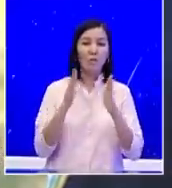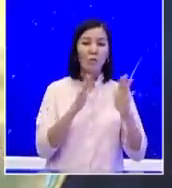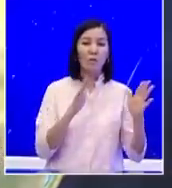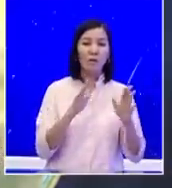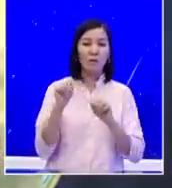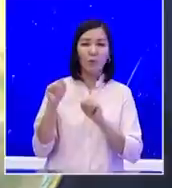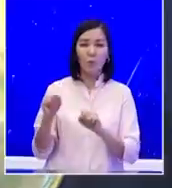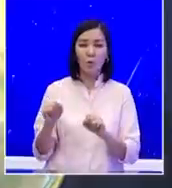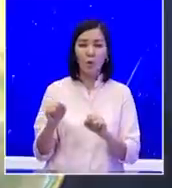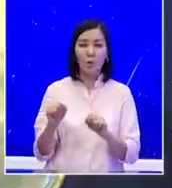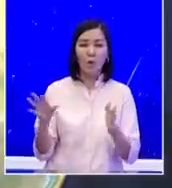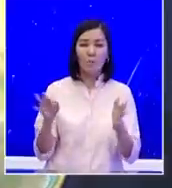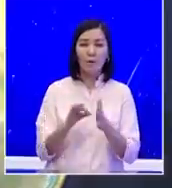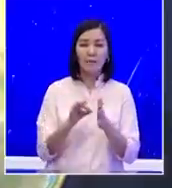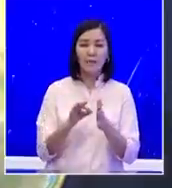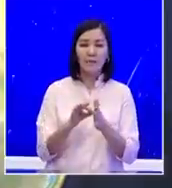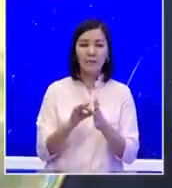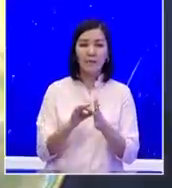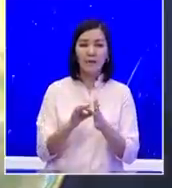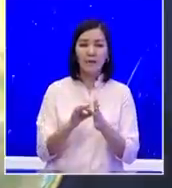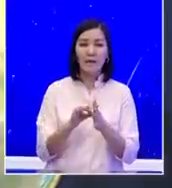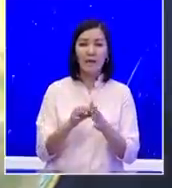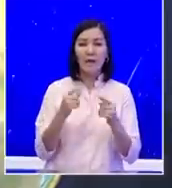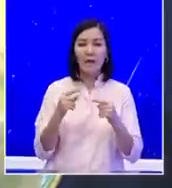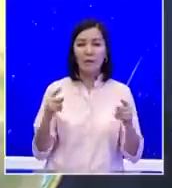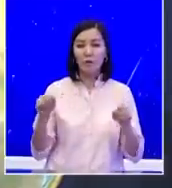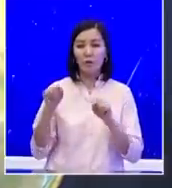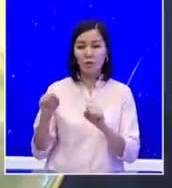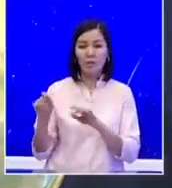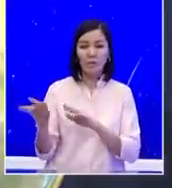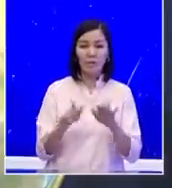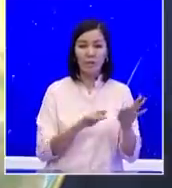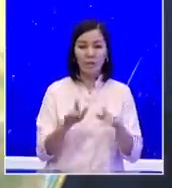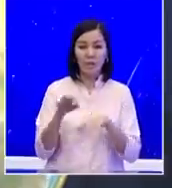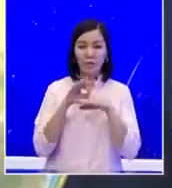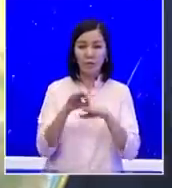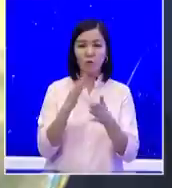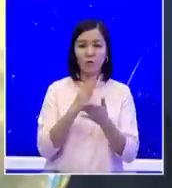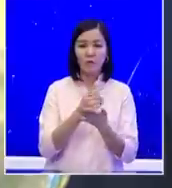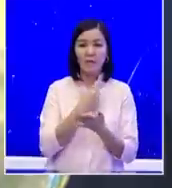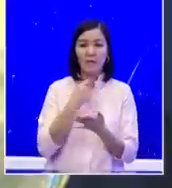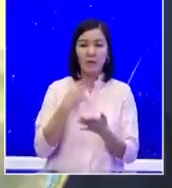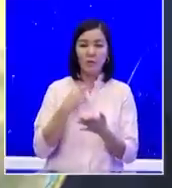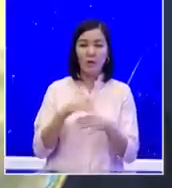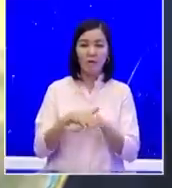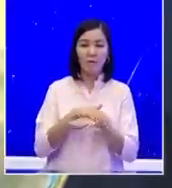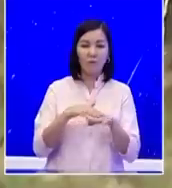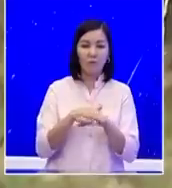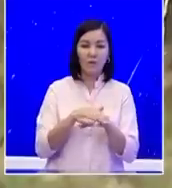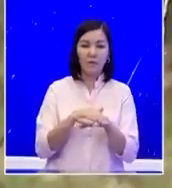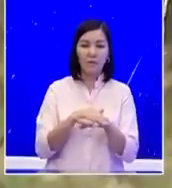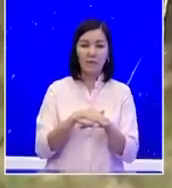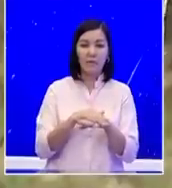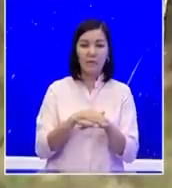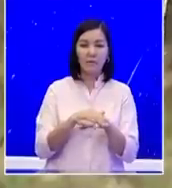мақсатында минералдық жолақтарды жылжыту жұмыстары атқарылуда. Сонымен қатар мына Талдықорған тұрғындары мен тұрғындар